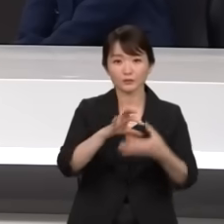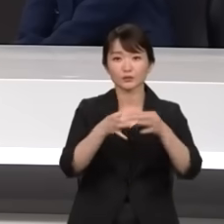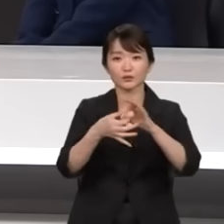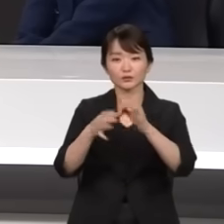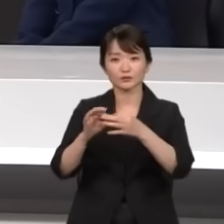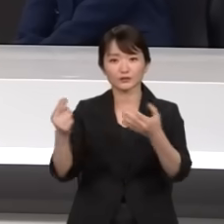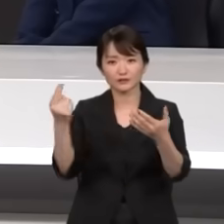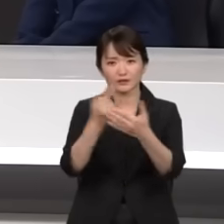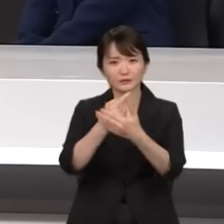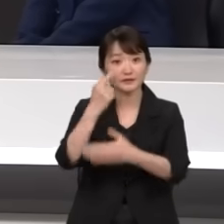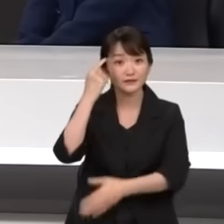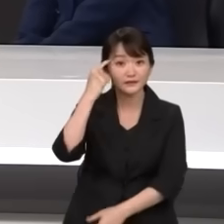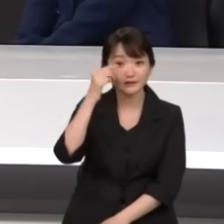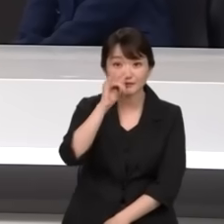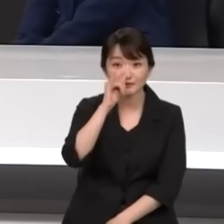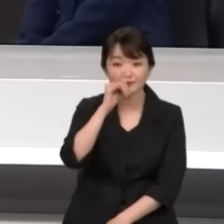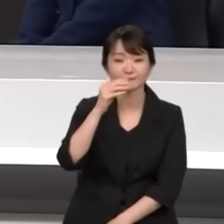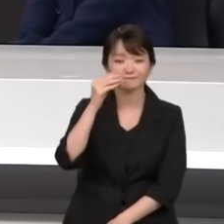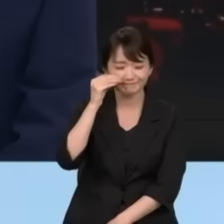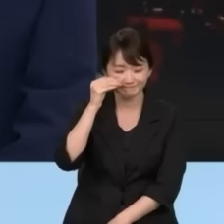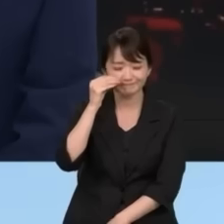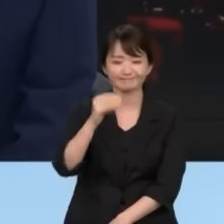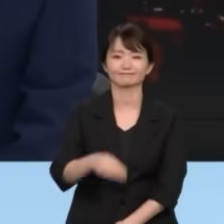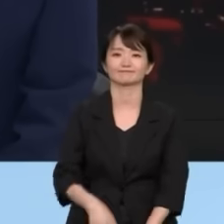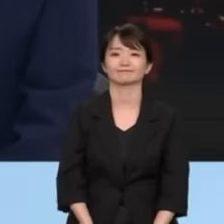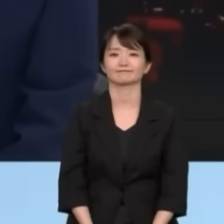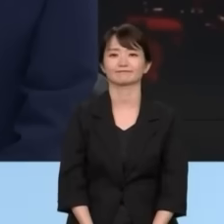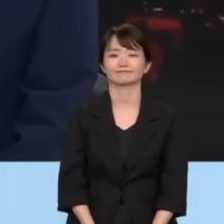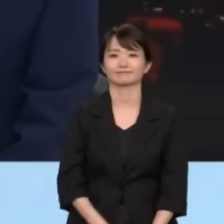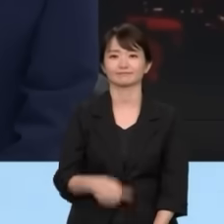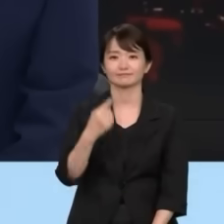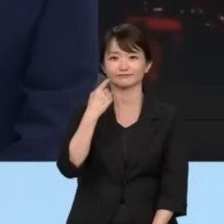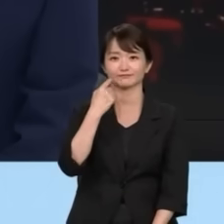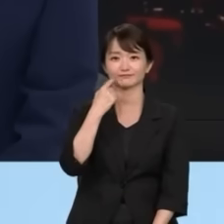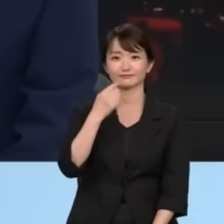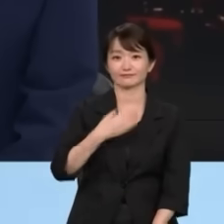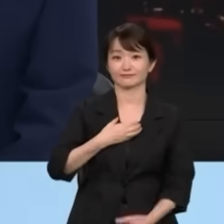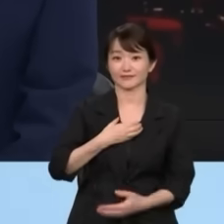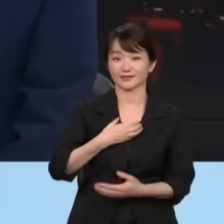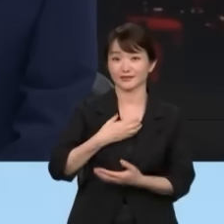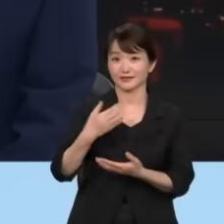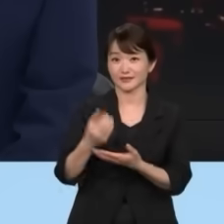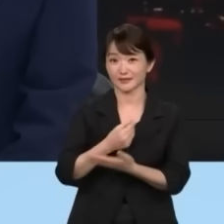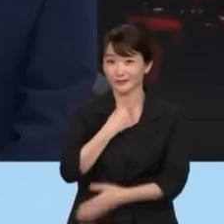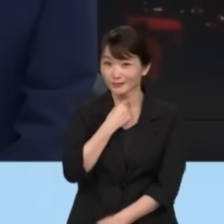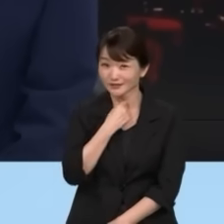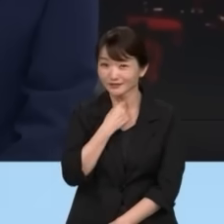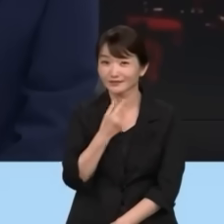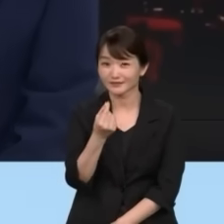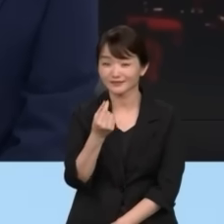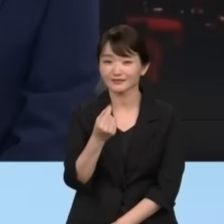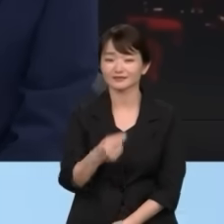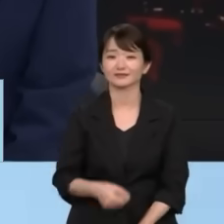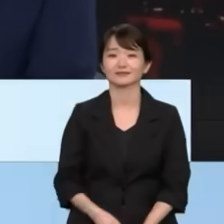생각도 하고 계시겠죠 예음 금매달 욕심이 있으실 것 같습니다네